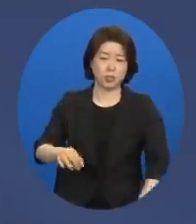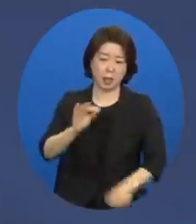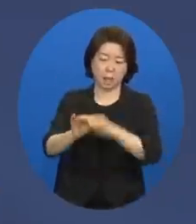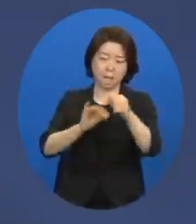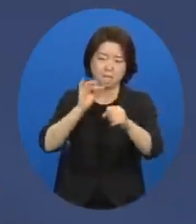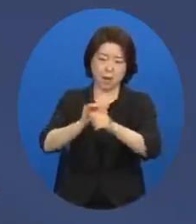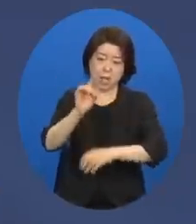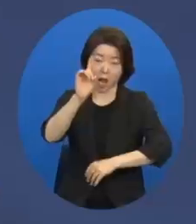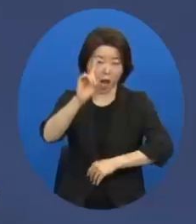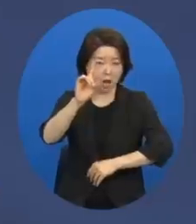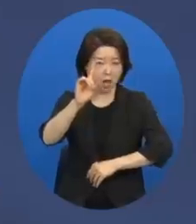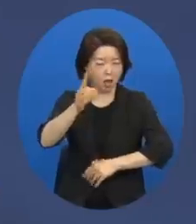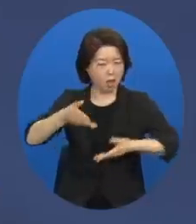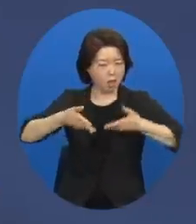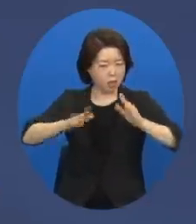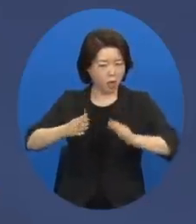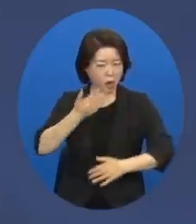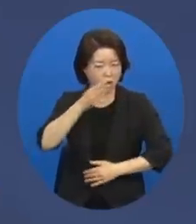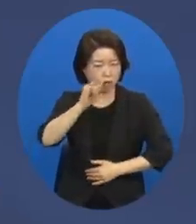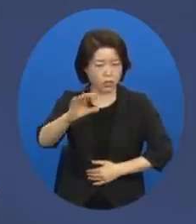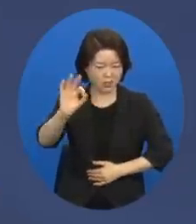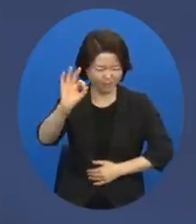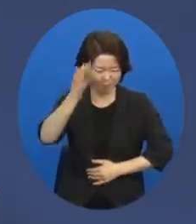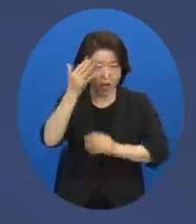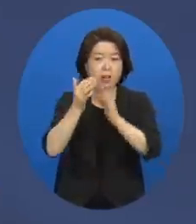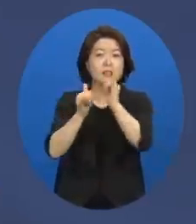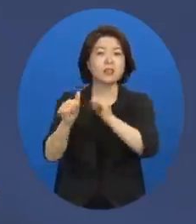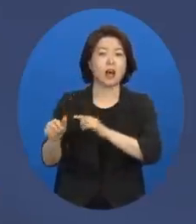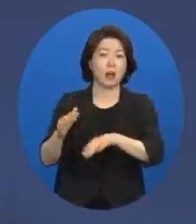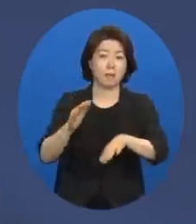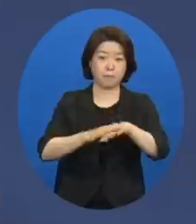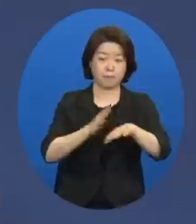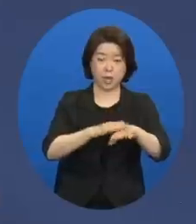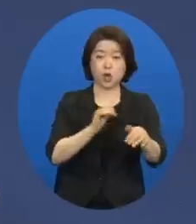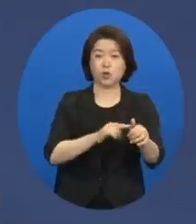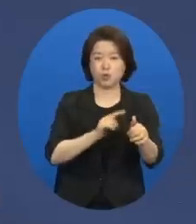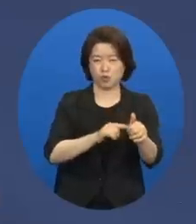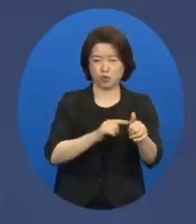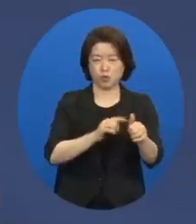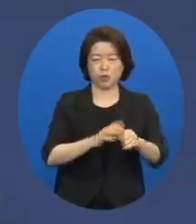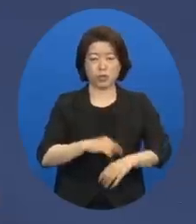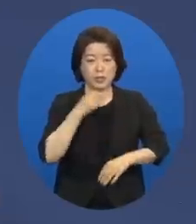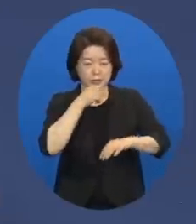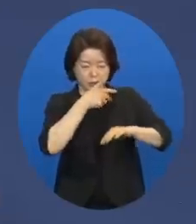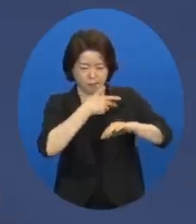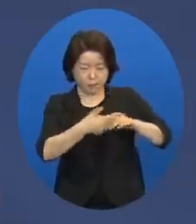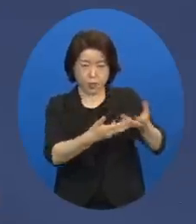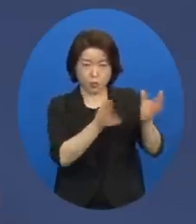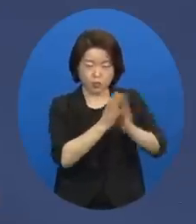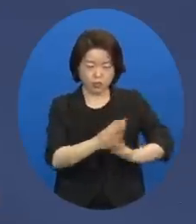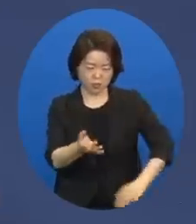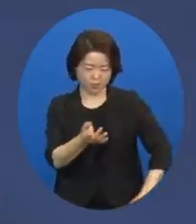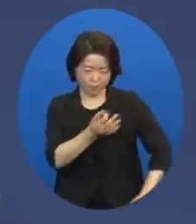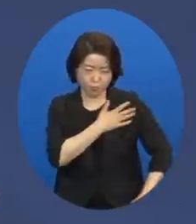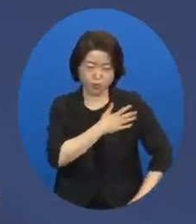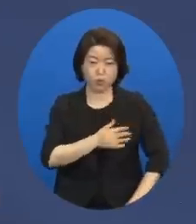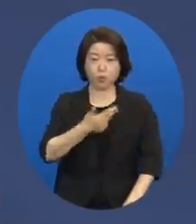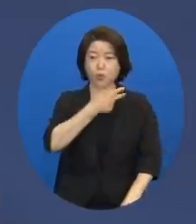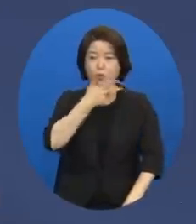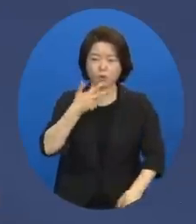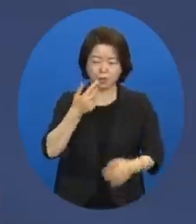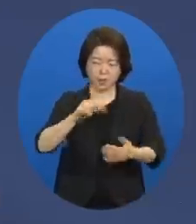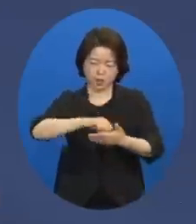아주 천부적인 재능을 가진 사람이었습니다. 자, 귀족이죠. 거기다 억만장자죠. 거기다 케임브리지 명문대